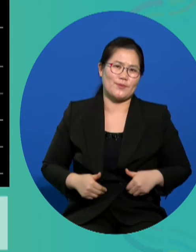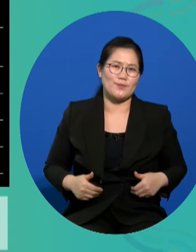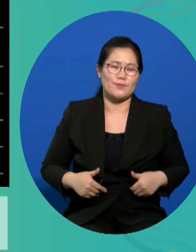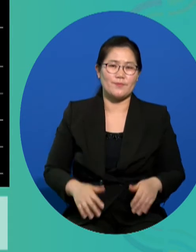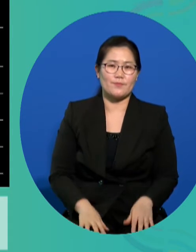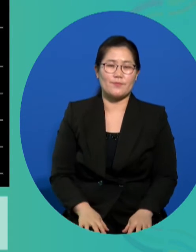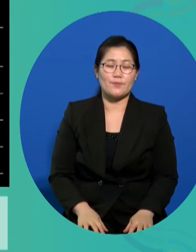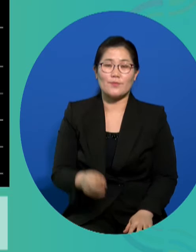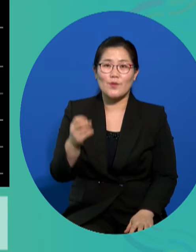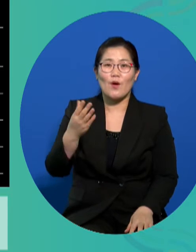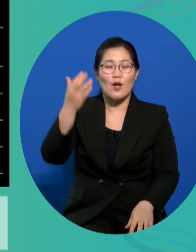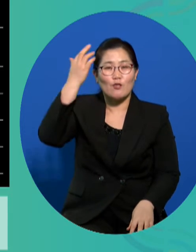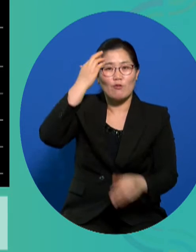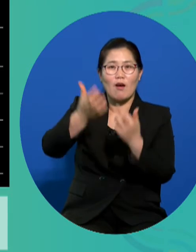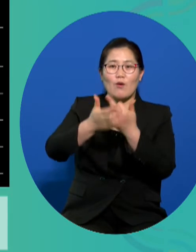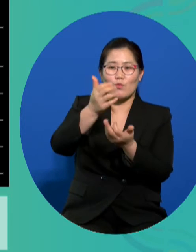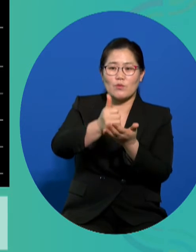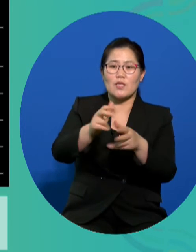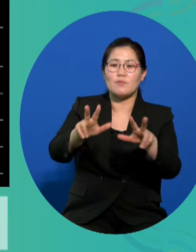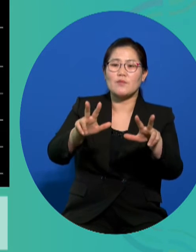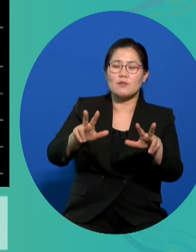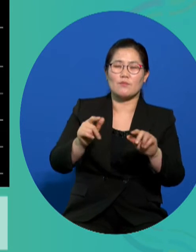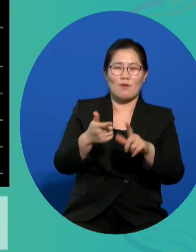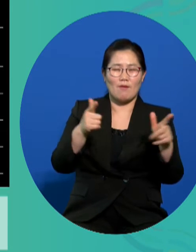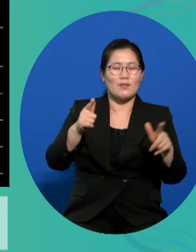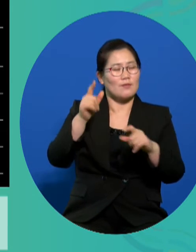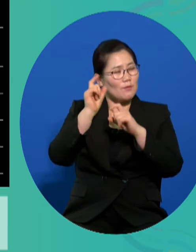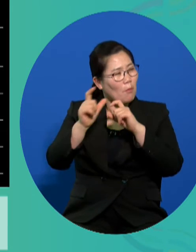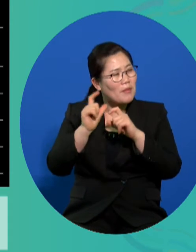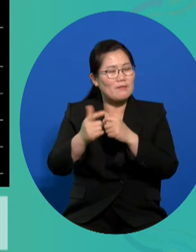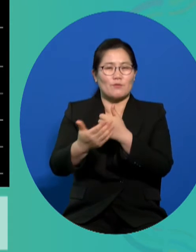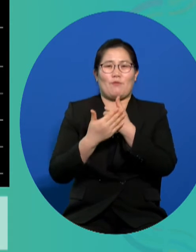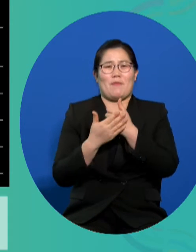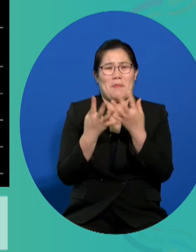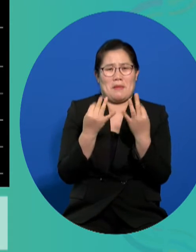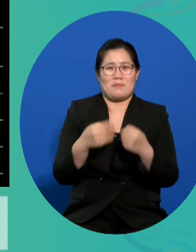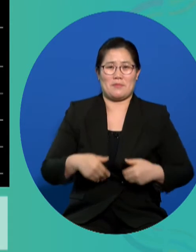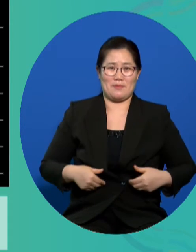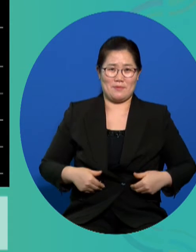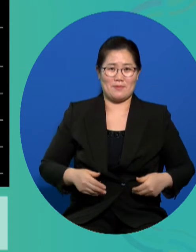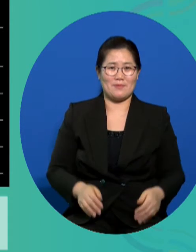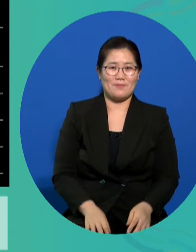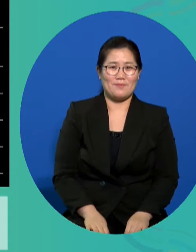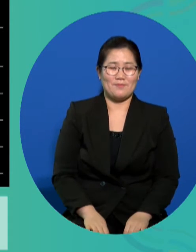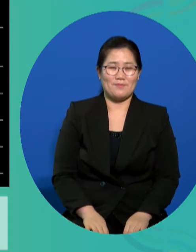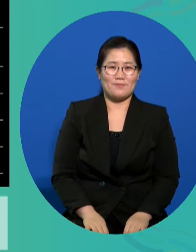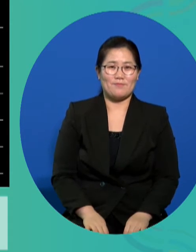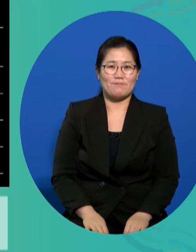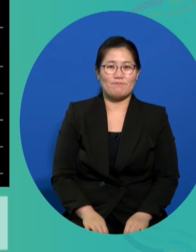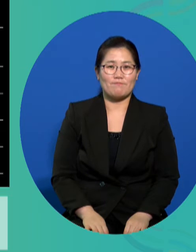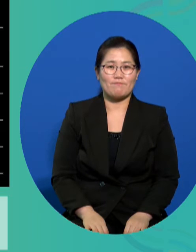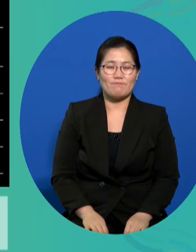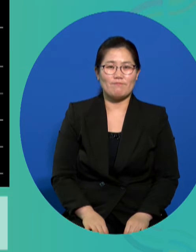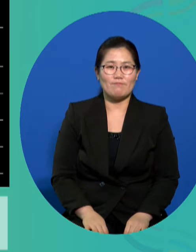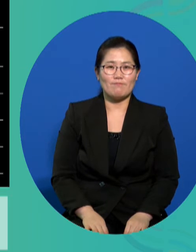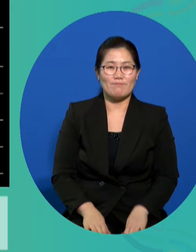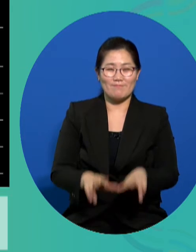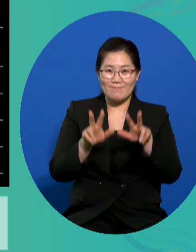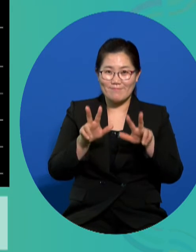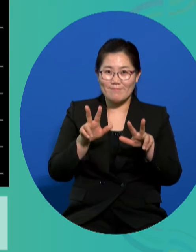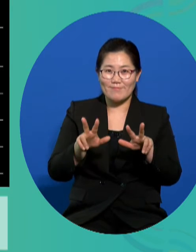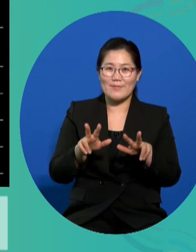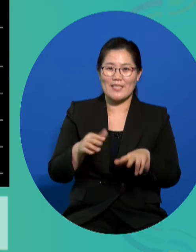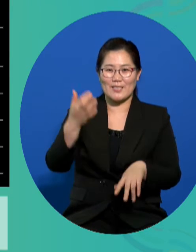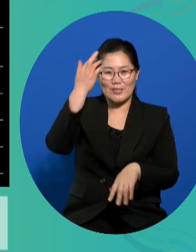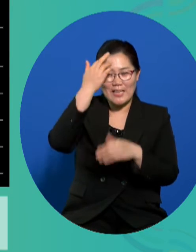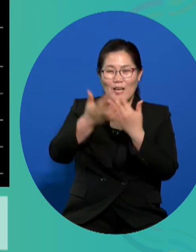최문순 지사님께서 많은 도움을 줘야 되지 않을까 생각을 하고요. 개인적으로는 이제 최문순 지사님한테 고마운